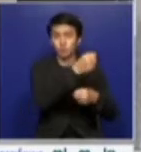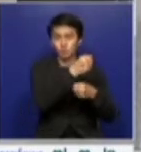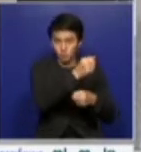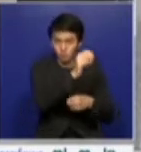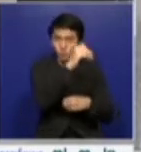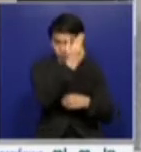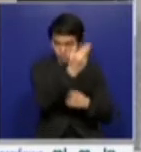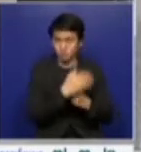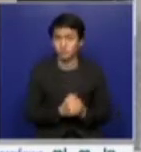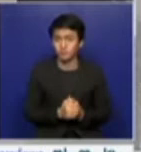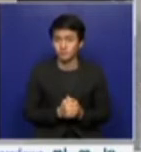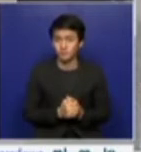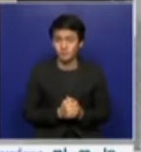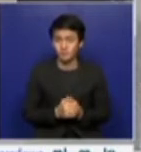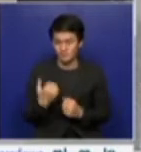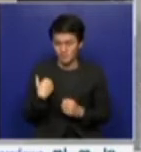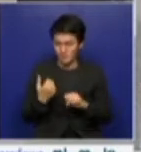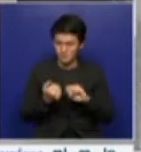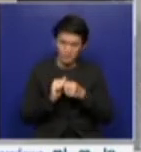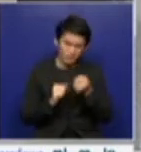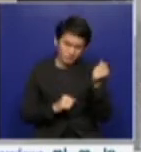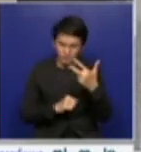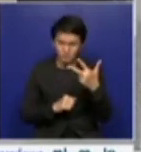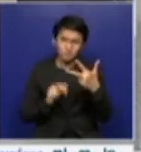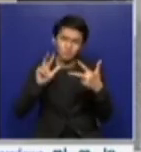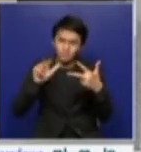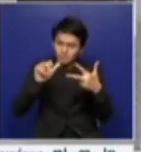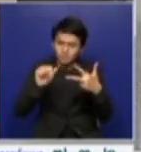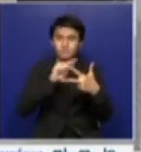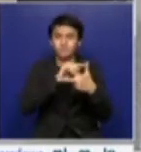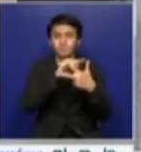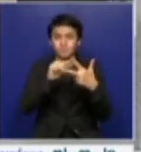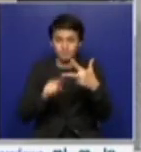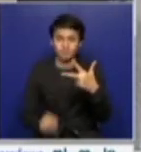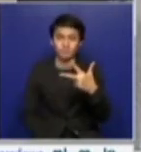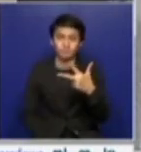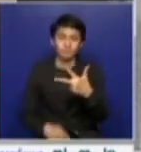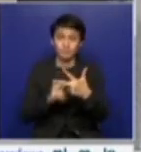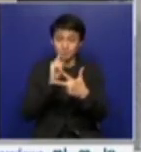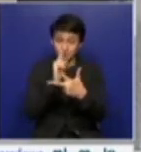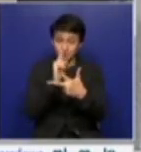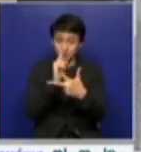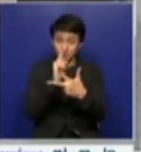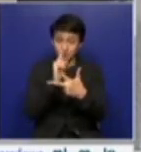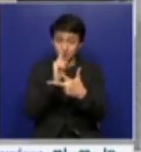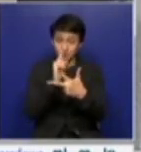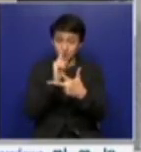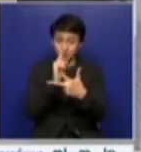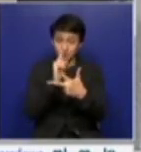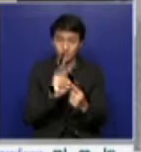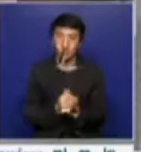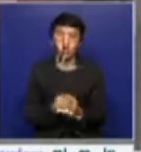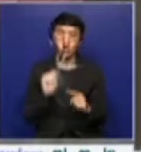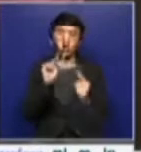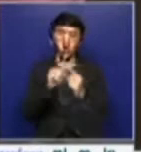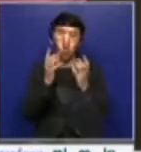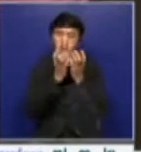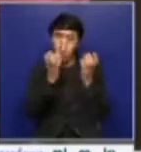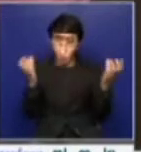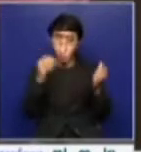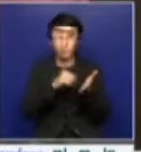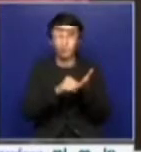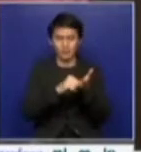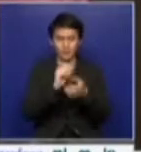หลักๆมีอยู่ 3เรื่องเรื่องที่ 1การแก้ไขเพิ่มเติมรัฐธรรมนูญปี 2560